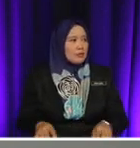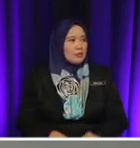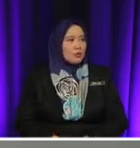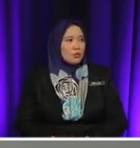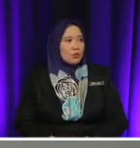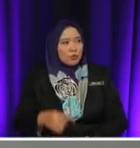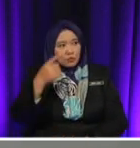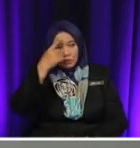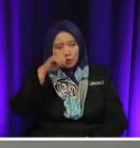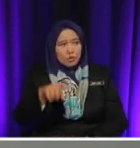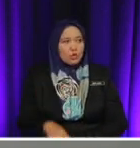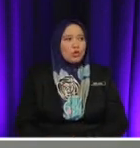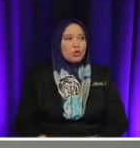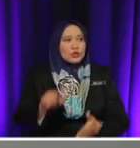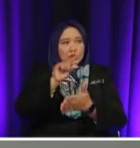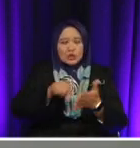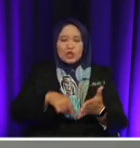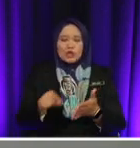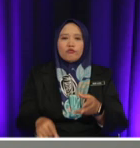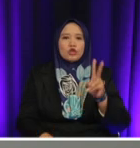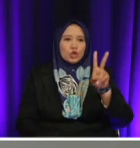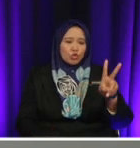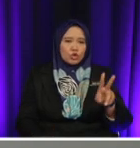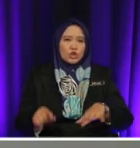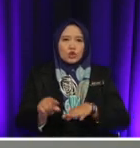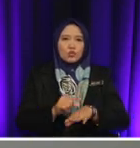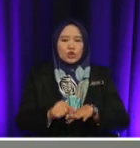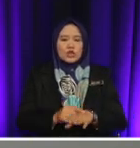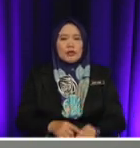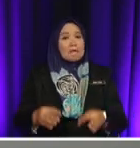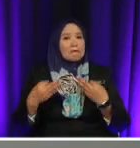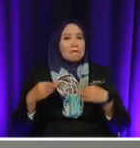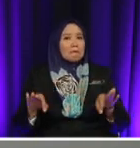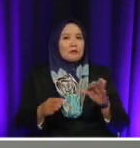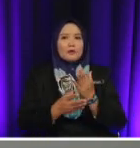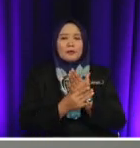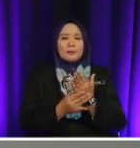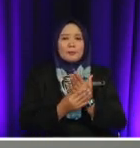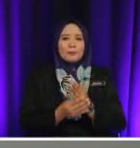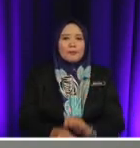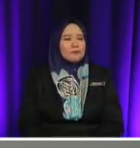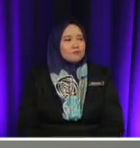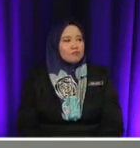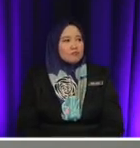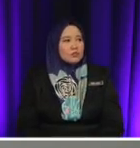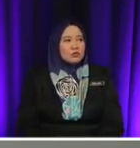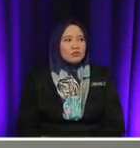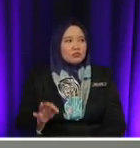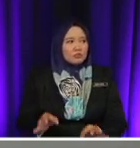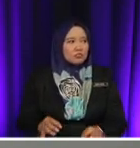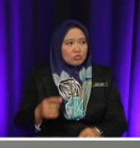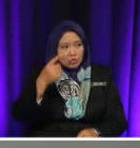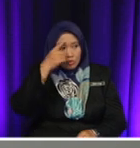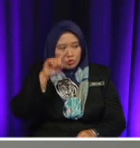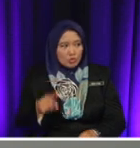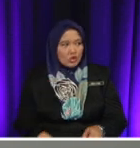kelicinan garisan graf tadi so kita terima yang kedua dan yang pertama untuk tadi yang gunakan lekut ada